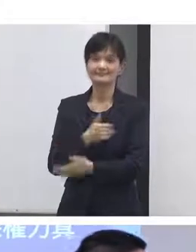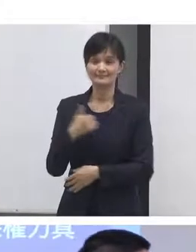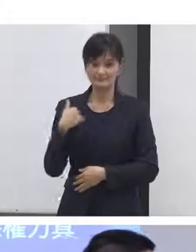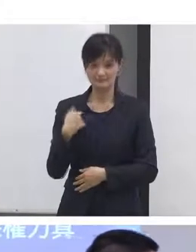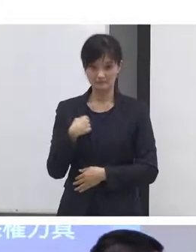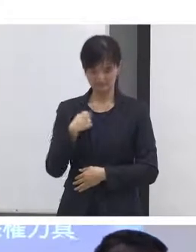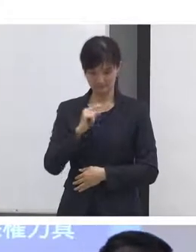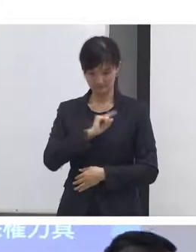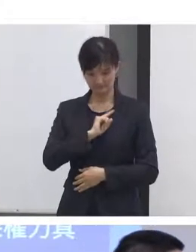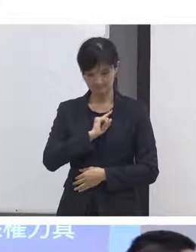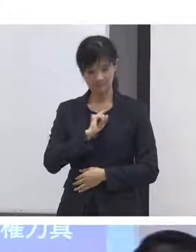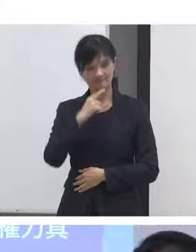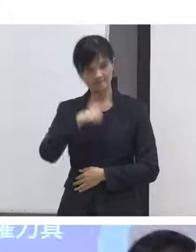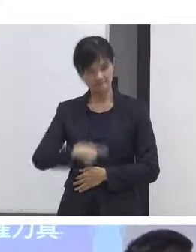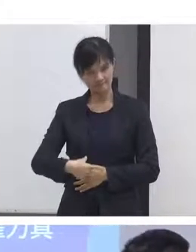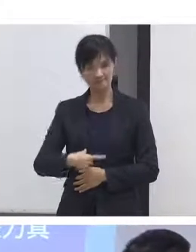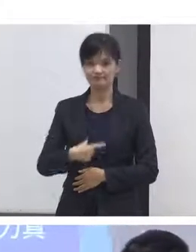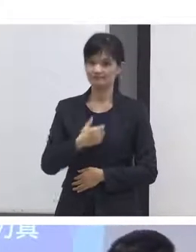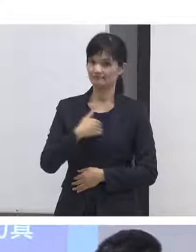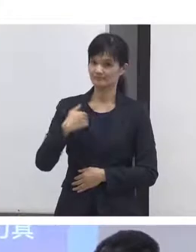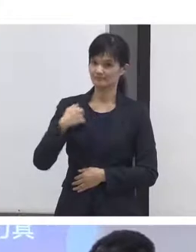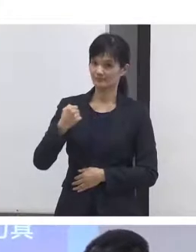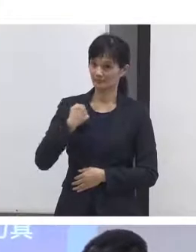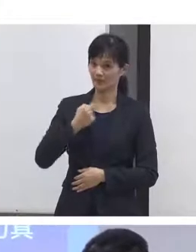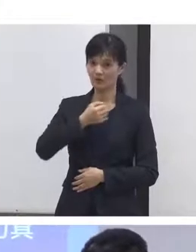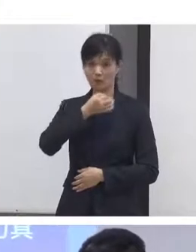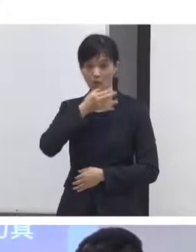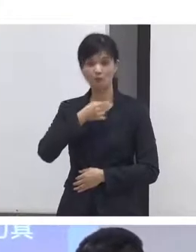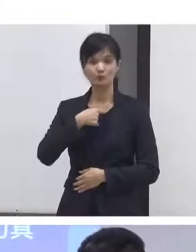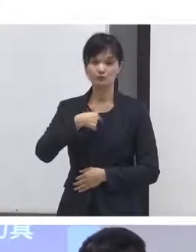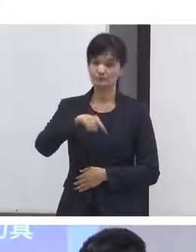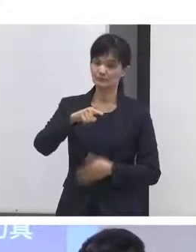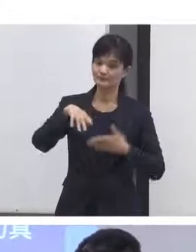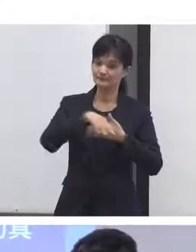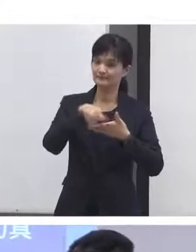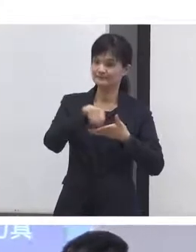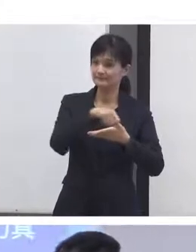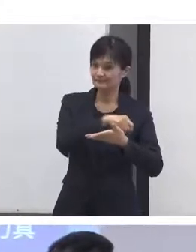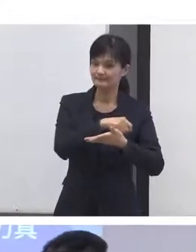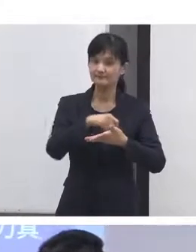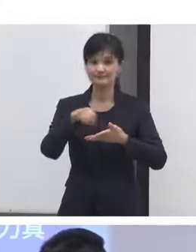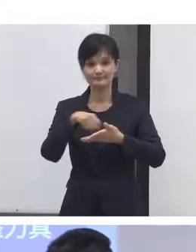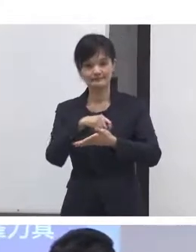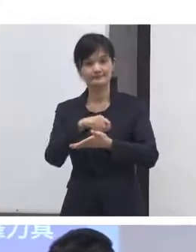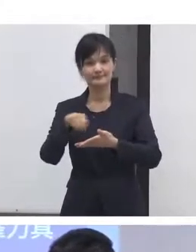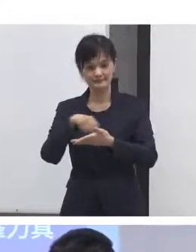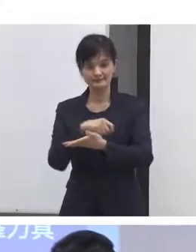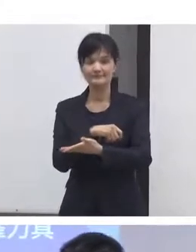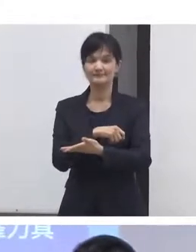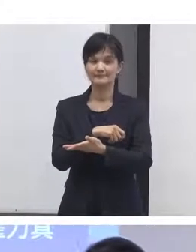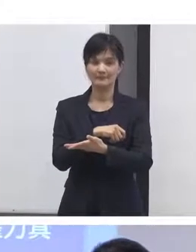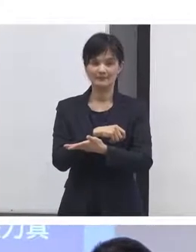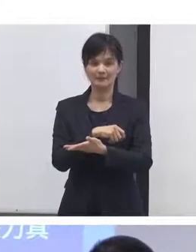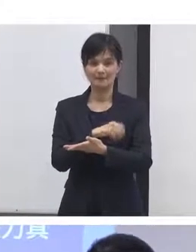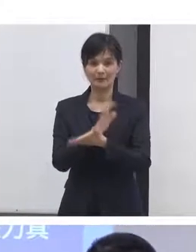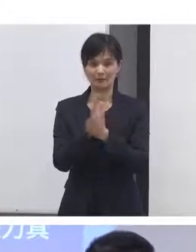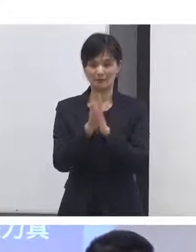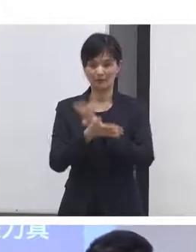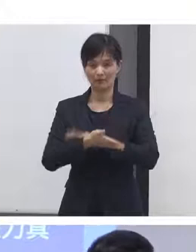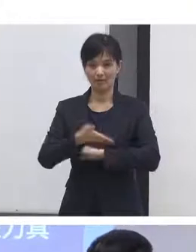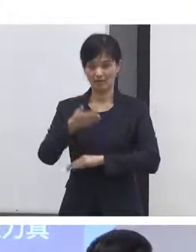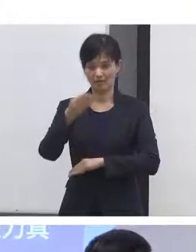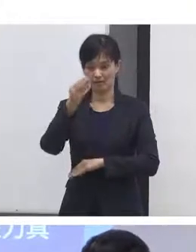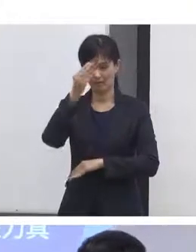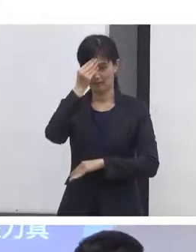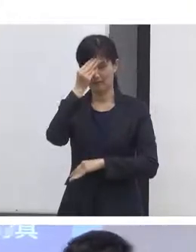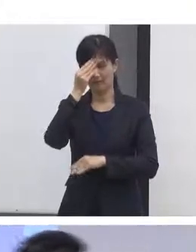发起一些事情，然后我就用我的能力。写一些文件，不知不觉就变得很麻烦了。 第一个，